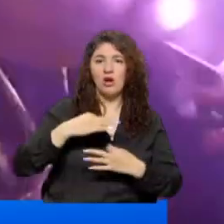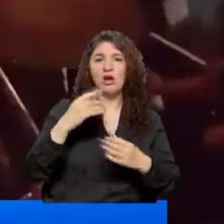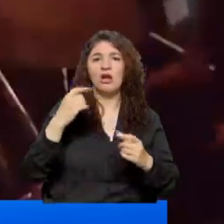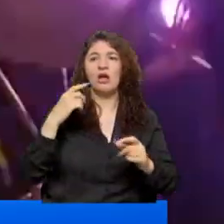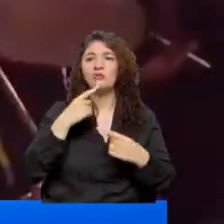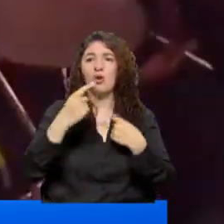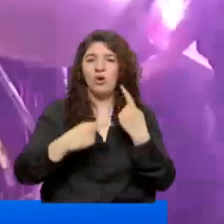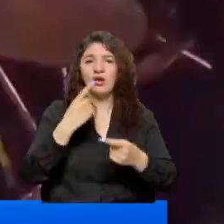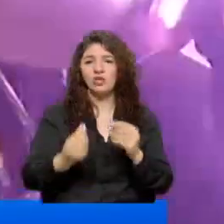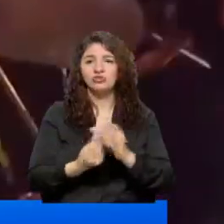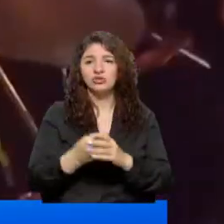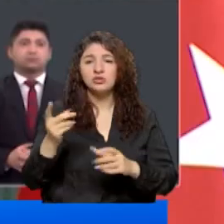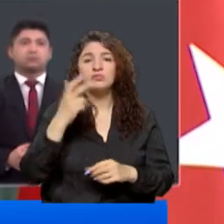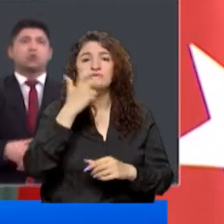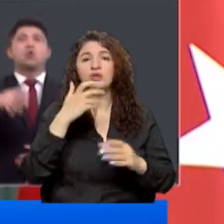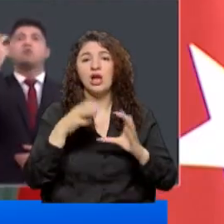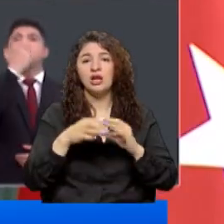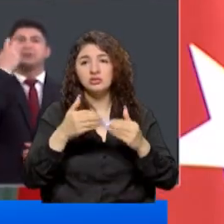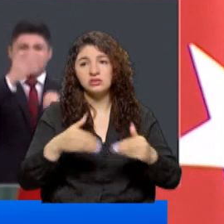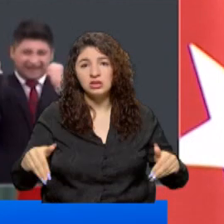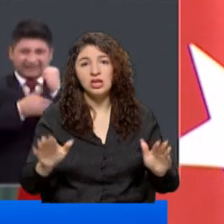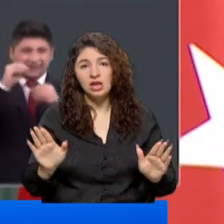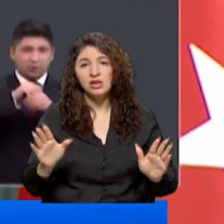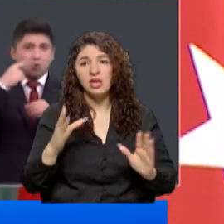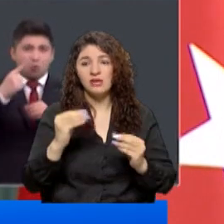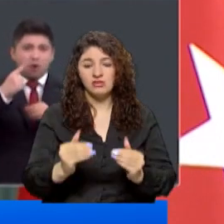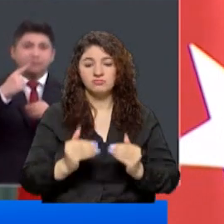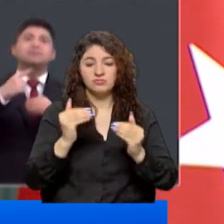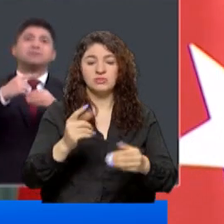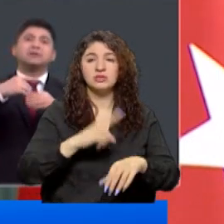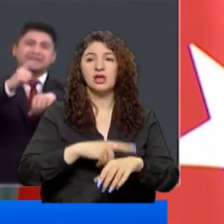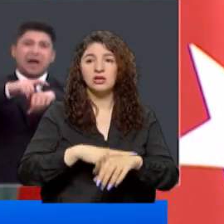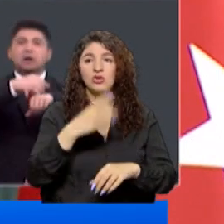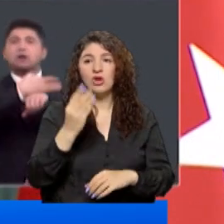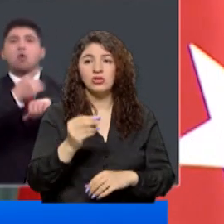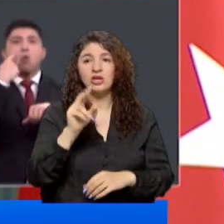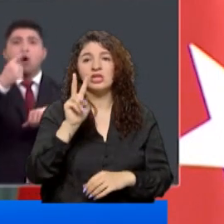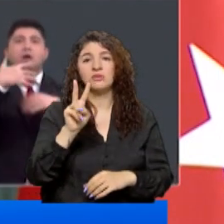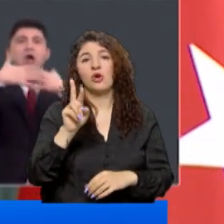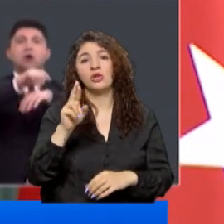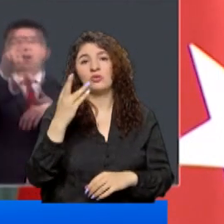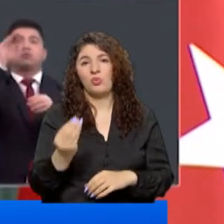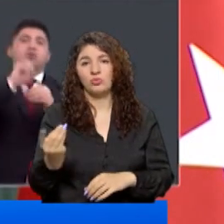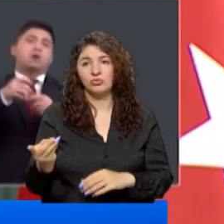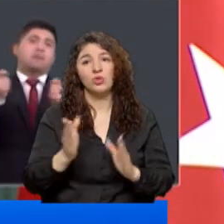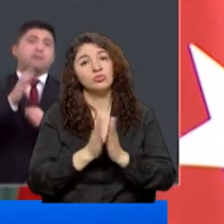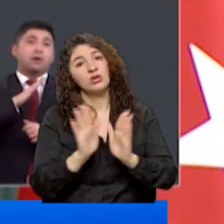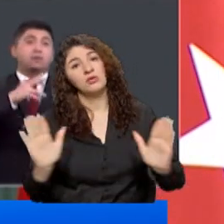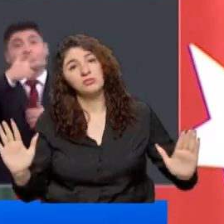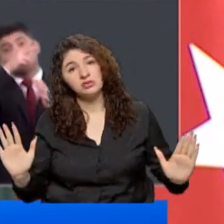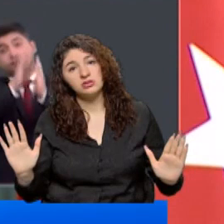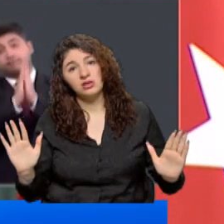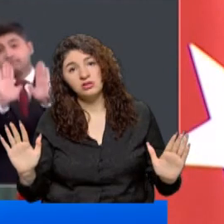tekrar dile gelmesine neden oldu ilgili sınırlamayı da daha ileri bir saat olan 24'ün çekiyoruz kusura